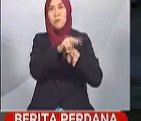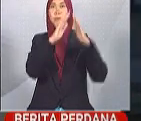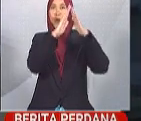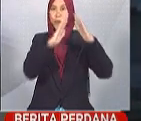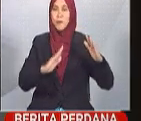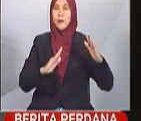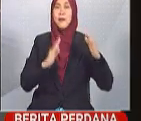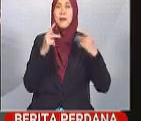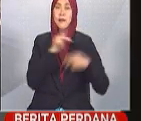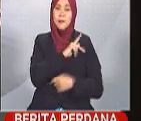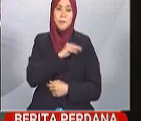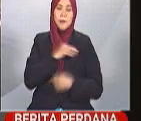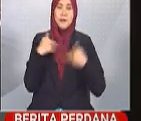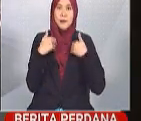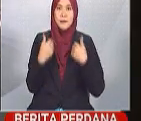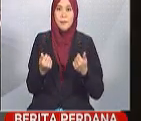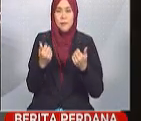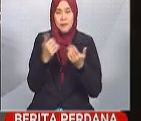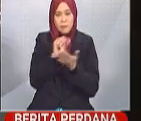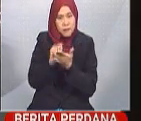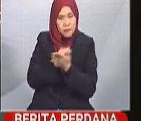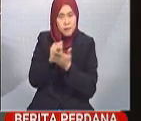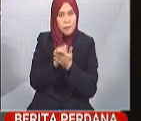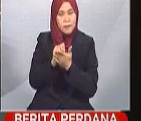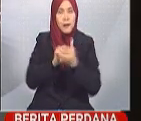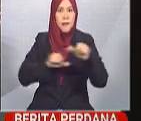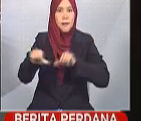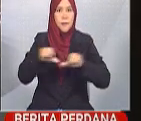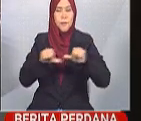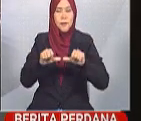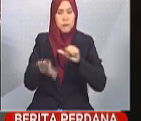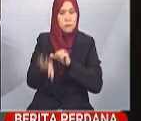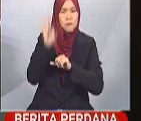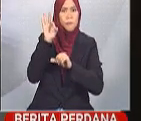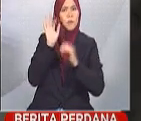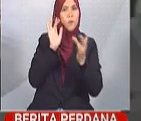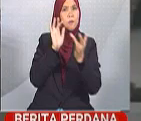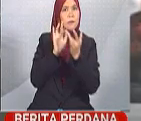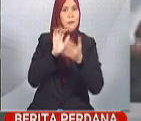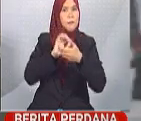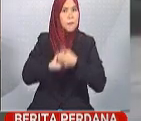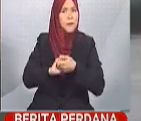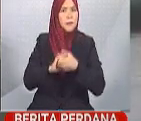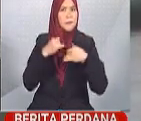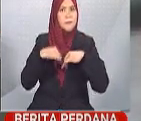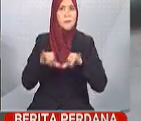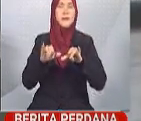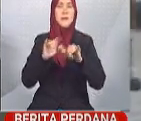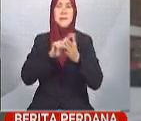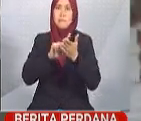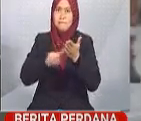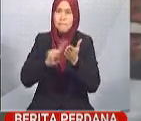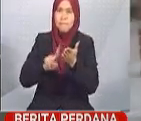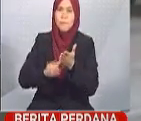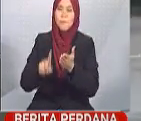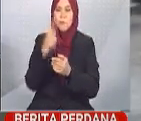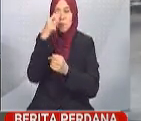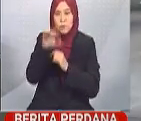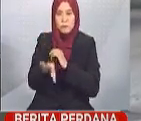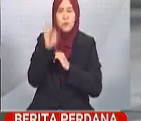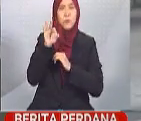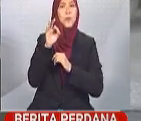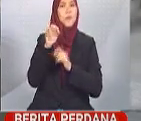Kementerian Kesehatan masih mencalonkan casan dan aktiviti pemesanan kontak wafat masih diteruskan bagi mengenal pasti